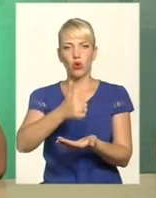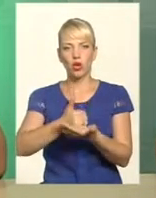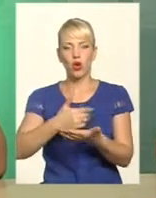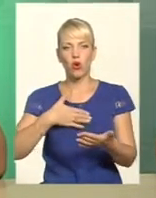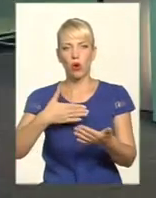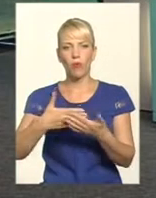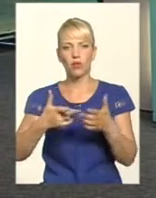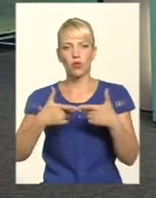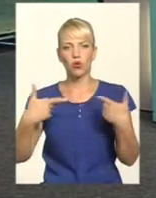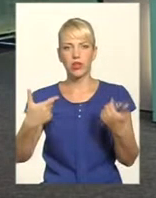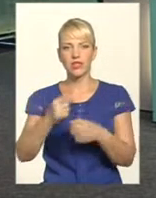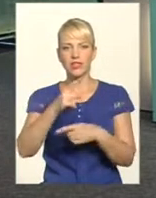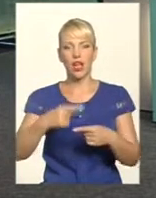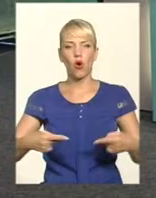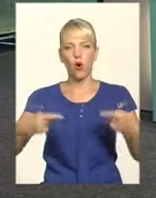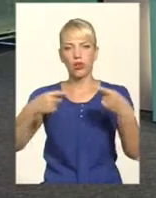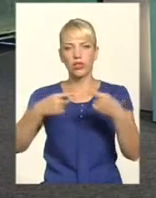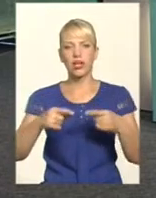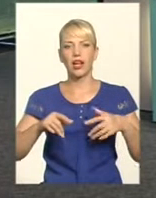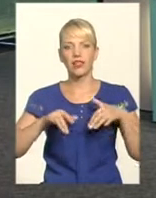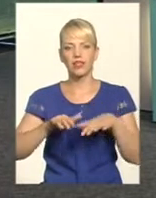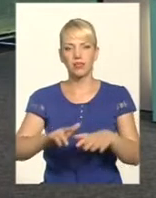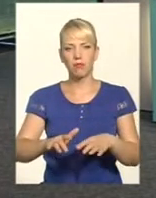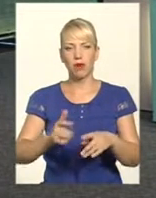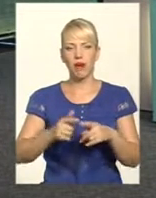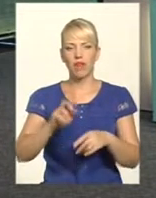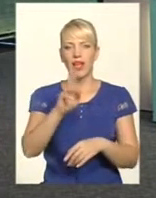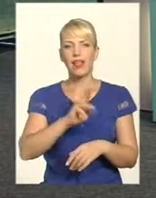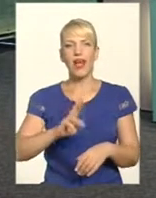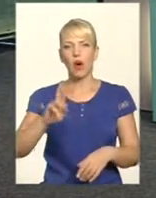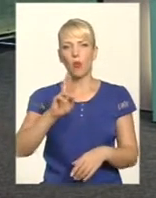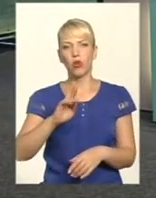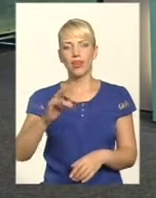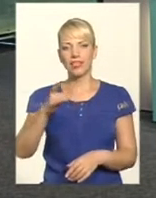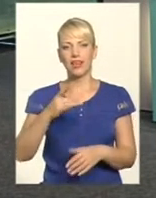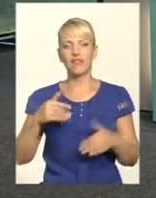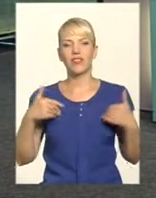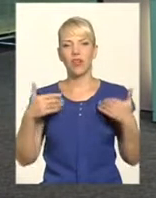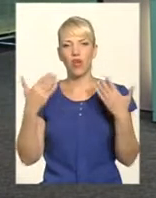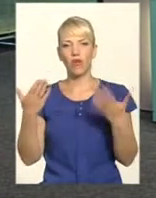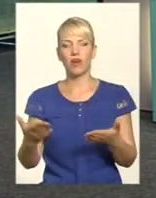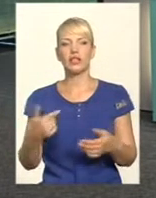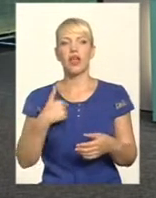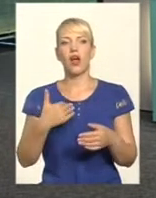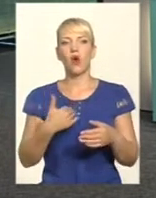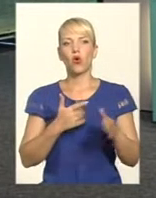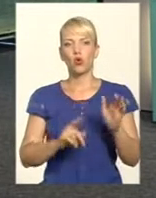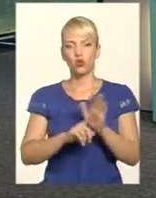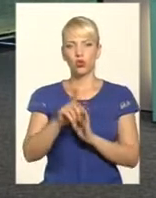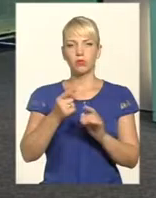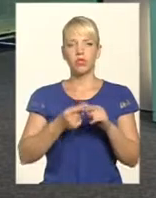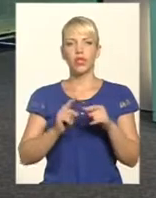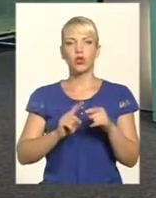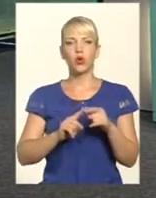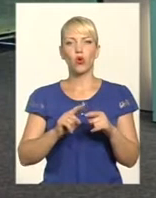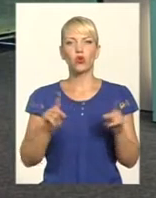у Чемеровецькому районі. Вітаю вас у нашій студії. Вітаю. Я хочу розпочати, власне, з того,